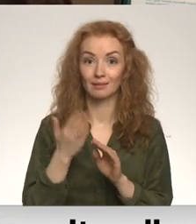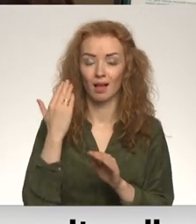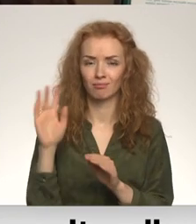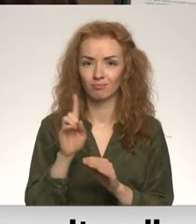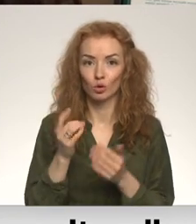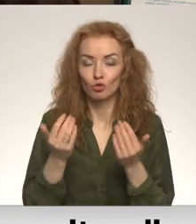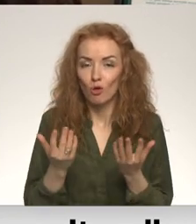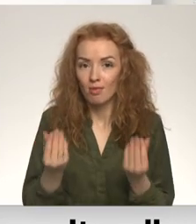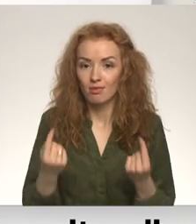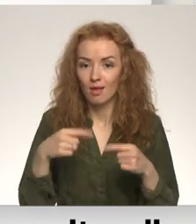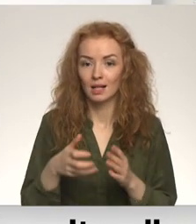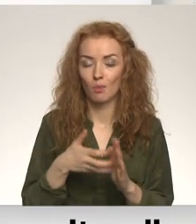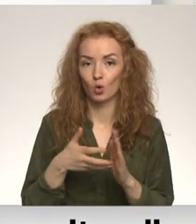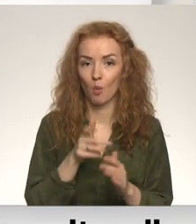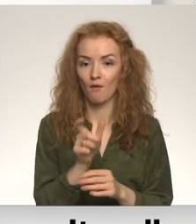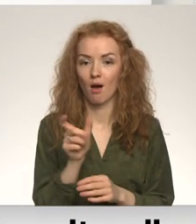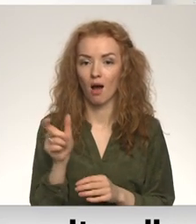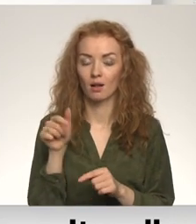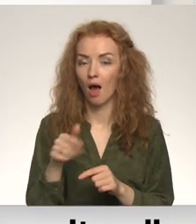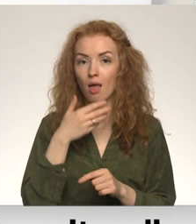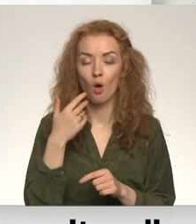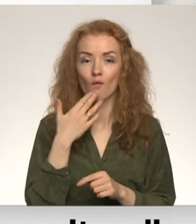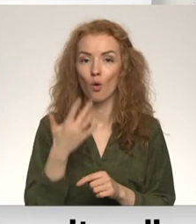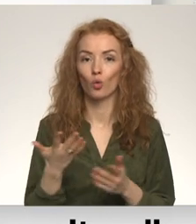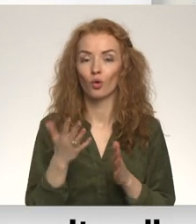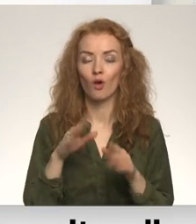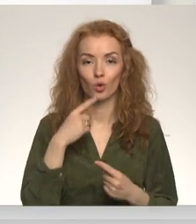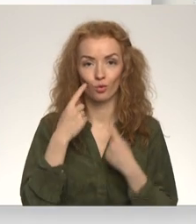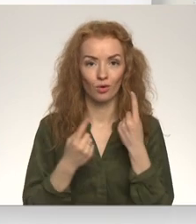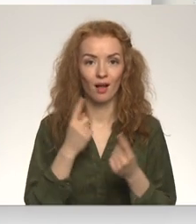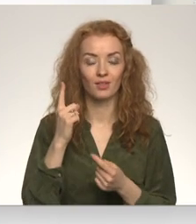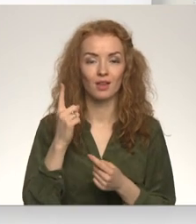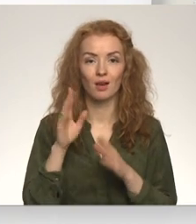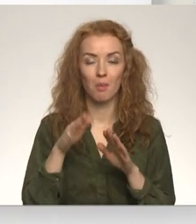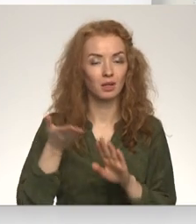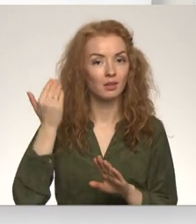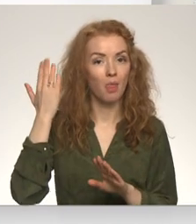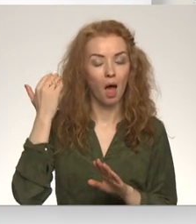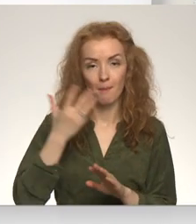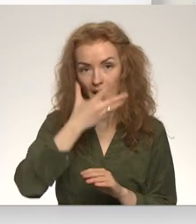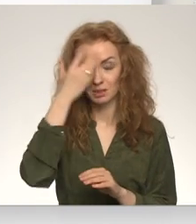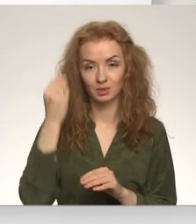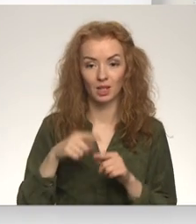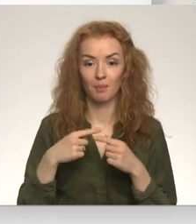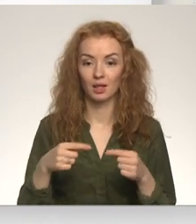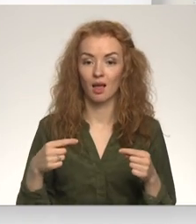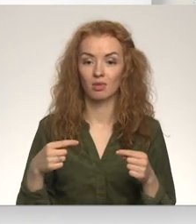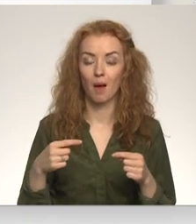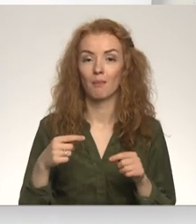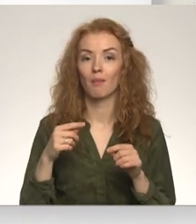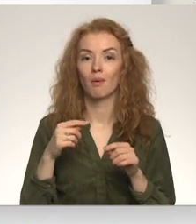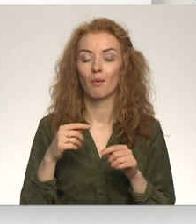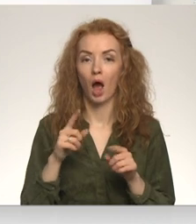šodien lietojami vārdi. Tā nav valoda, kurā var runāt tikai par teiksim, sanām aizmirstām lietām, ka